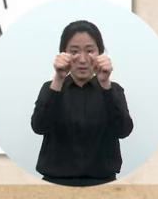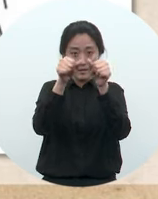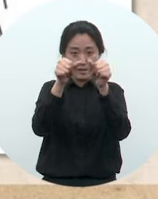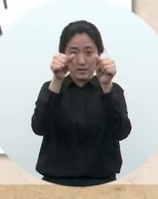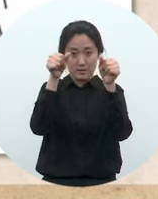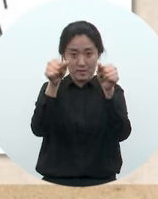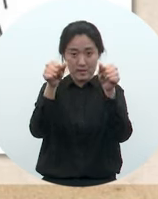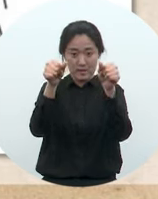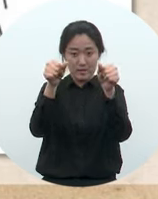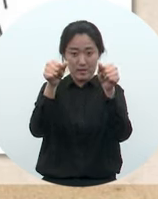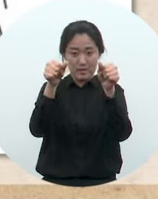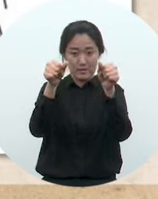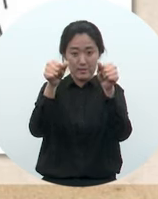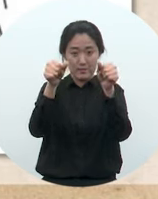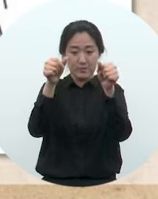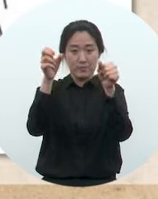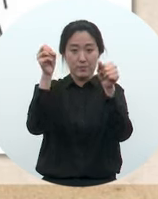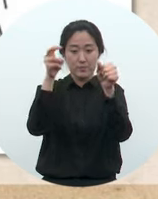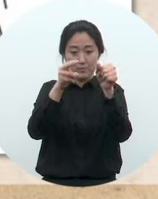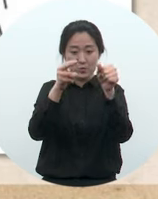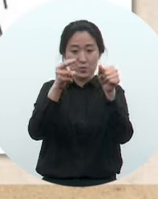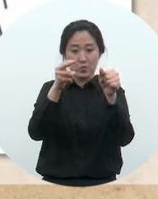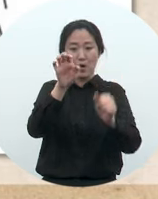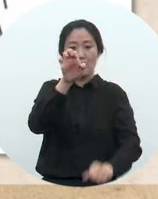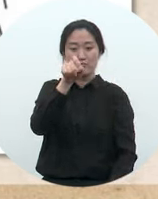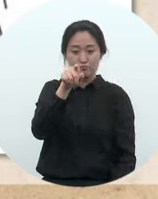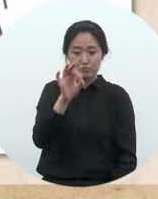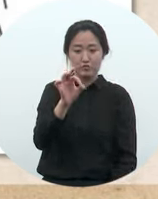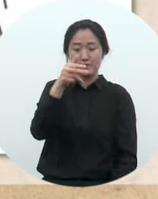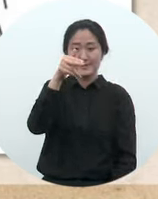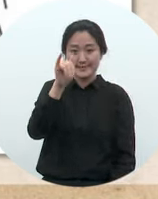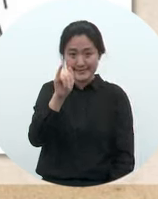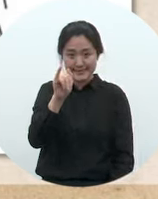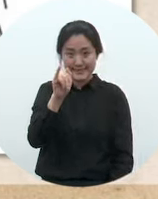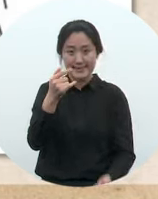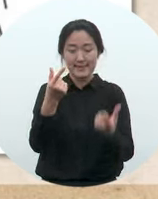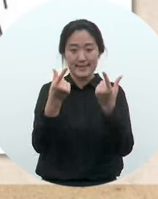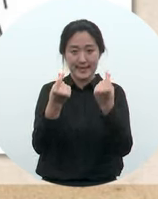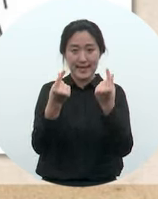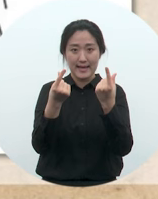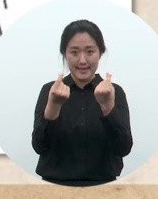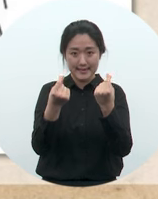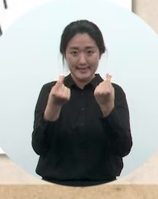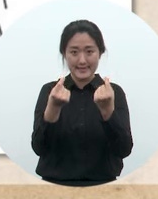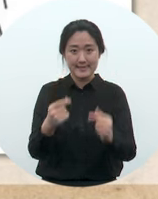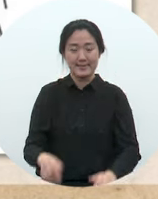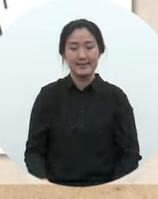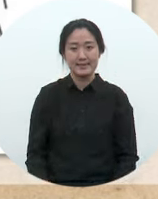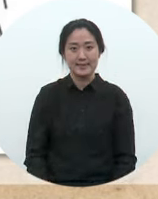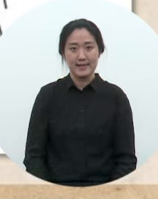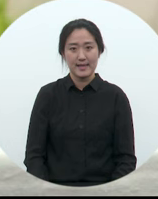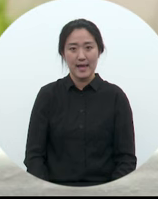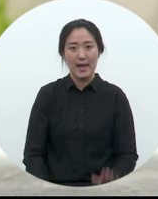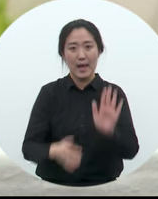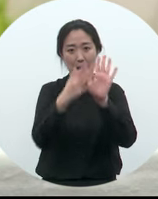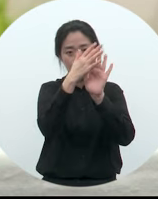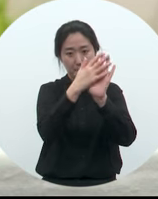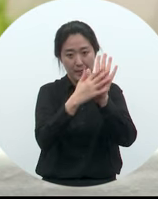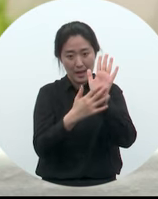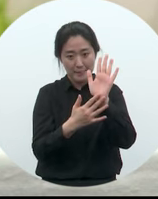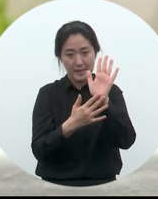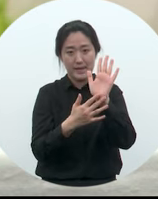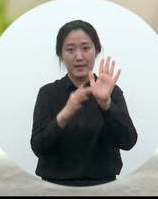양쪽 옆으로 3cm 이동하게 되면은 움푹 들어가는 부위가 풍지라는 경혈인데 바로 풍부풍지, 그